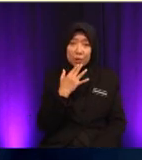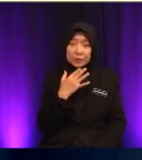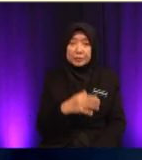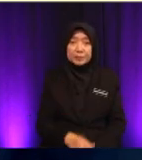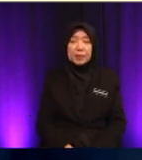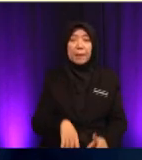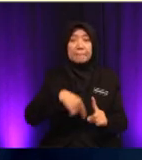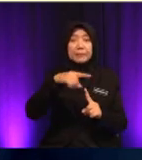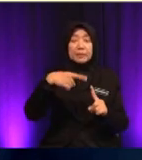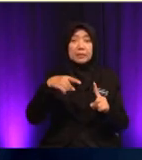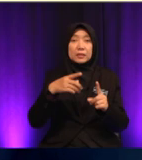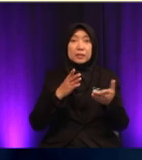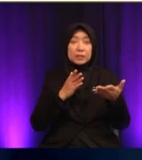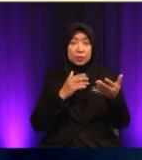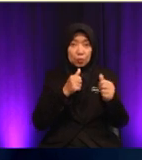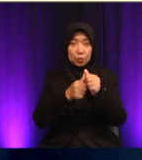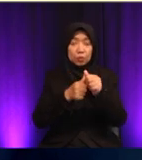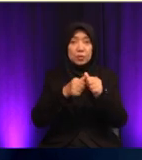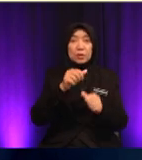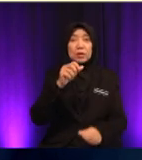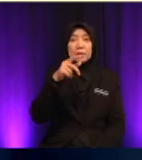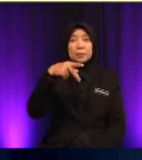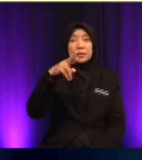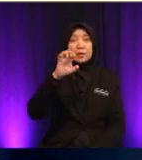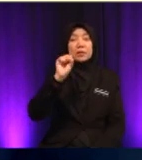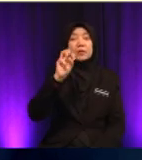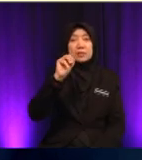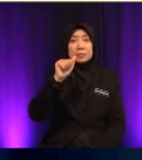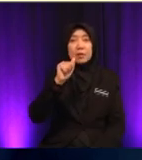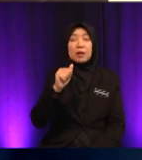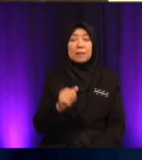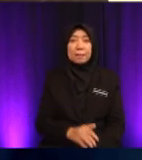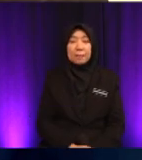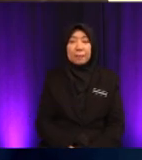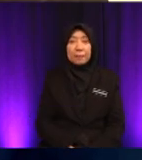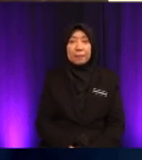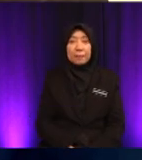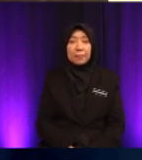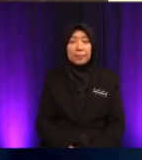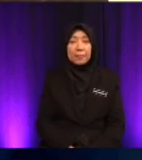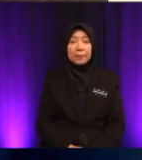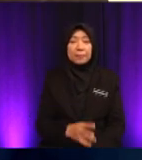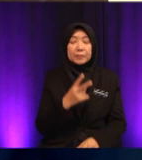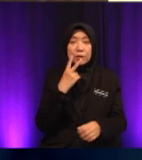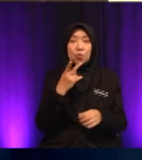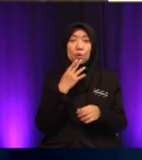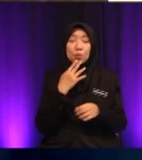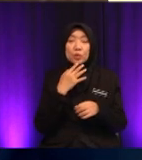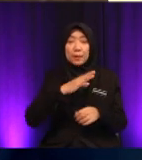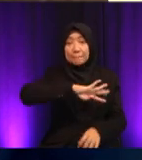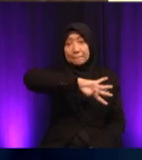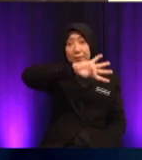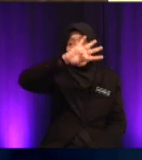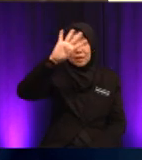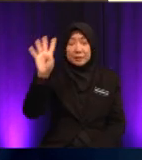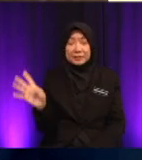cahaya apabila melalui Prisma kecil sekolah rendah mungkin penghasilan Pelangi inilah contoh